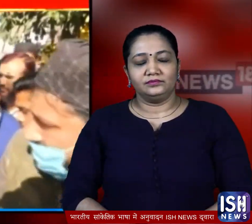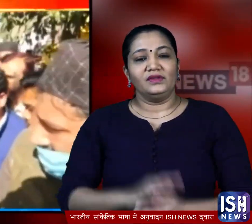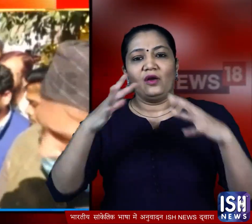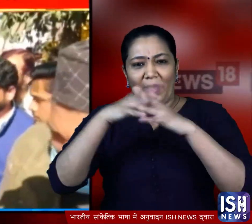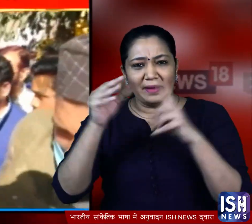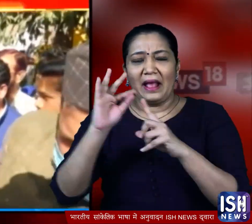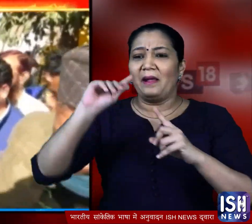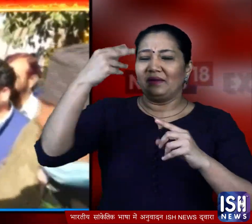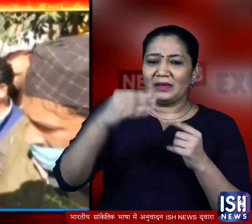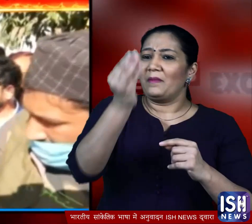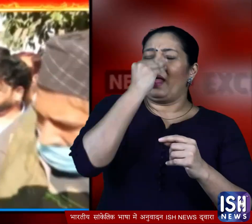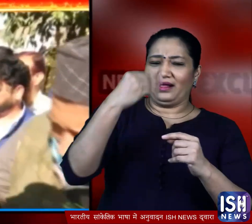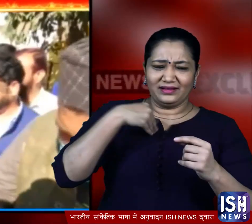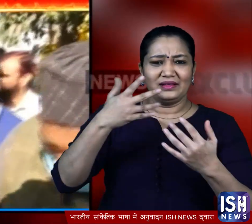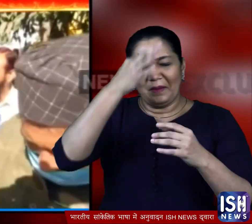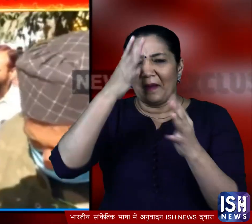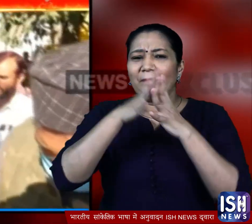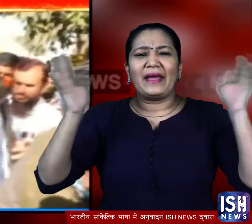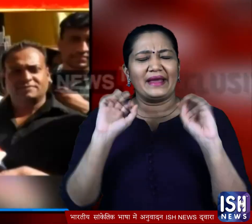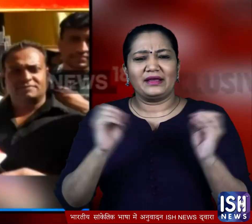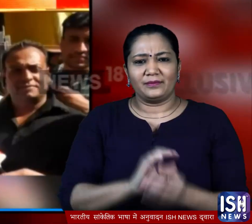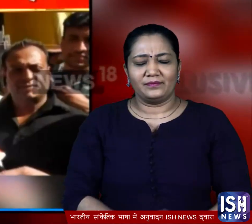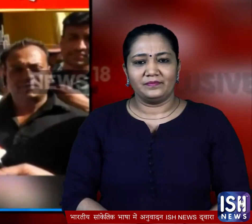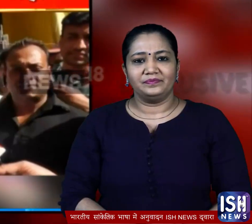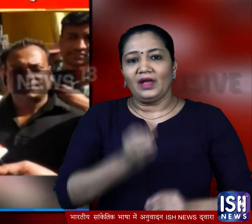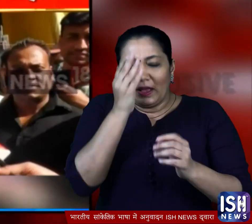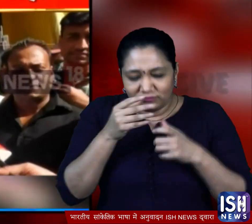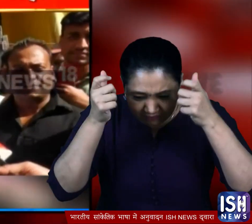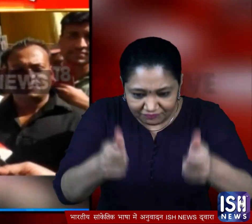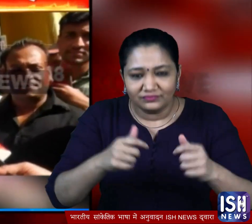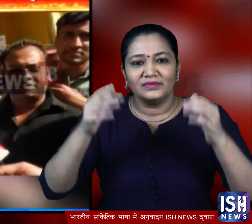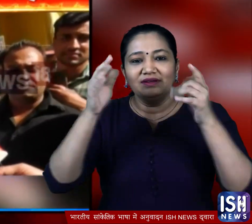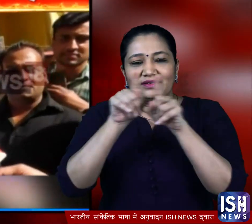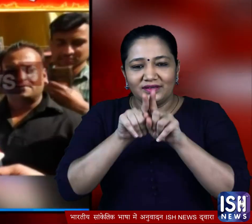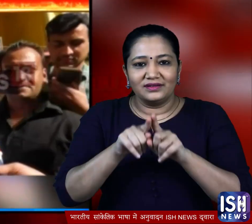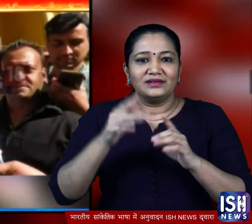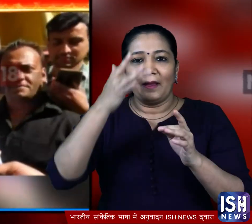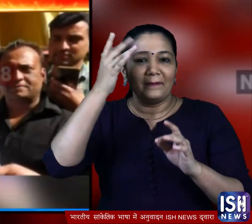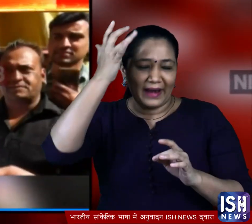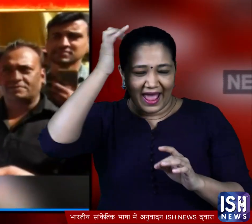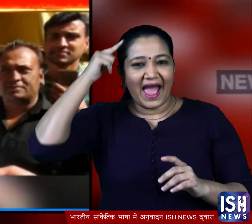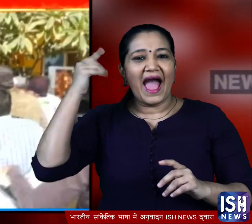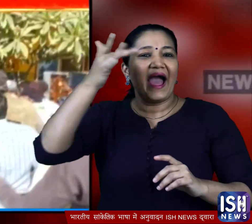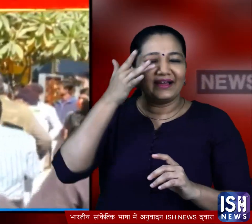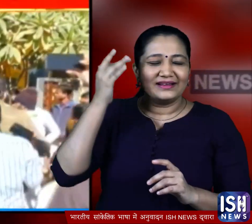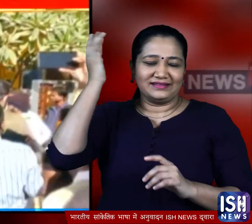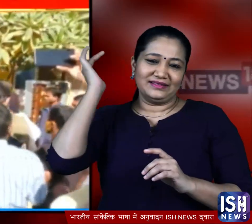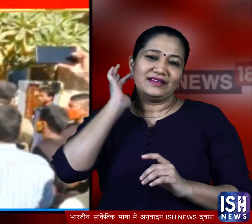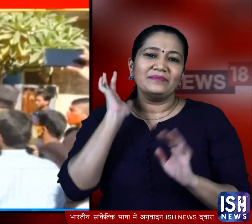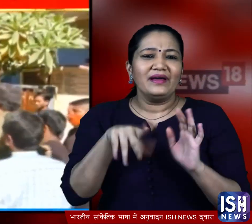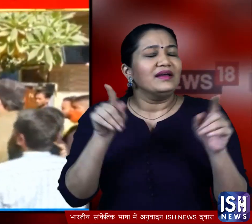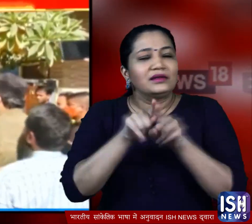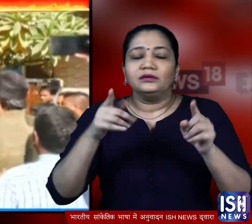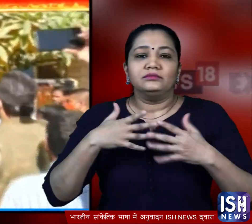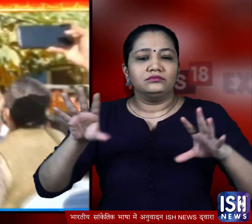हालांकि वारिस पठान ने स्याही फेंकने की इस घटना को ज्यादा तवज्जो नहीं दी। हार बिना बोला, वारिस भाई आपको बुरी नजर न लगे, मैं आपको काजल लगाना चाहता हूं। लेकिन पार्टी